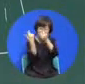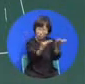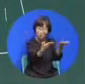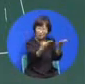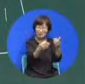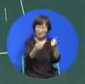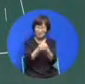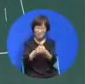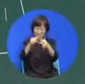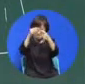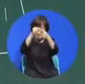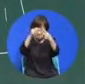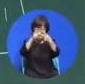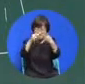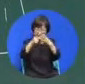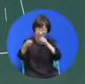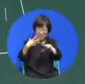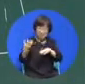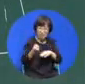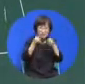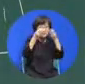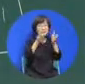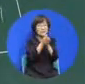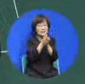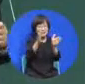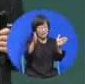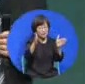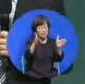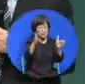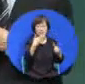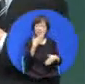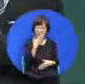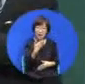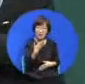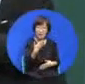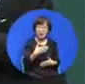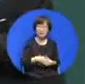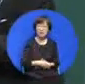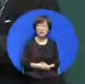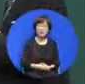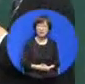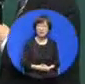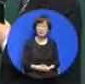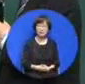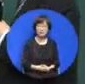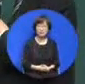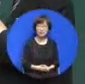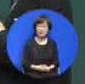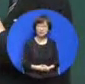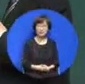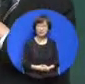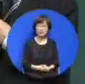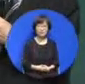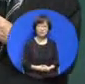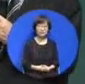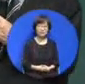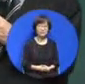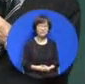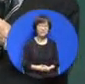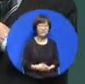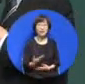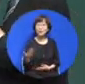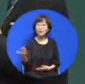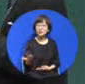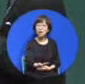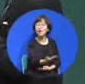새로운 시작을 할 수 있습니다. For all the remnants, you've already been set free. You have salvation. So as long as you begin this prayer, 자, 성도님, you